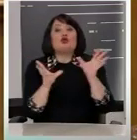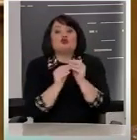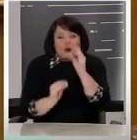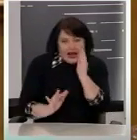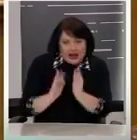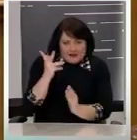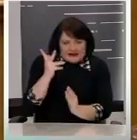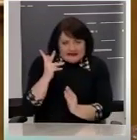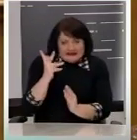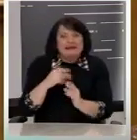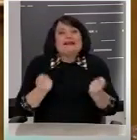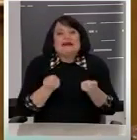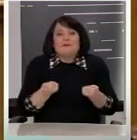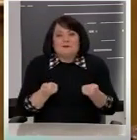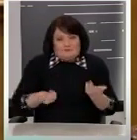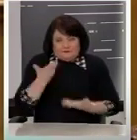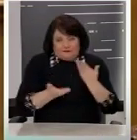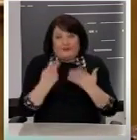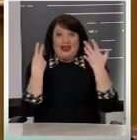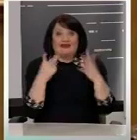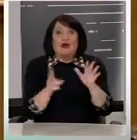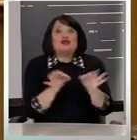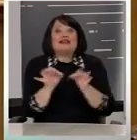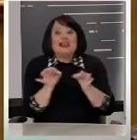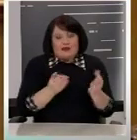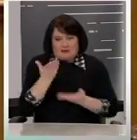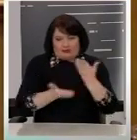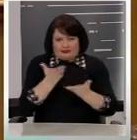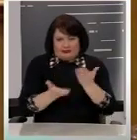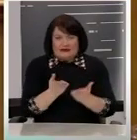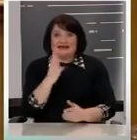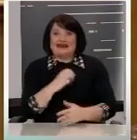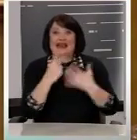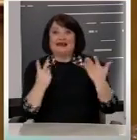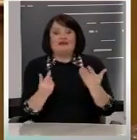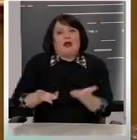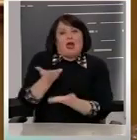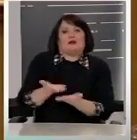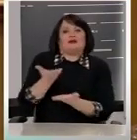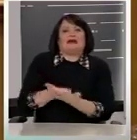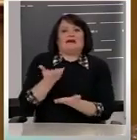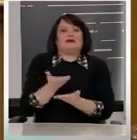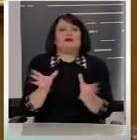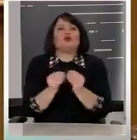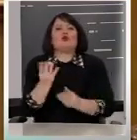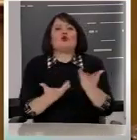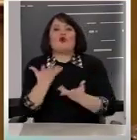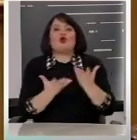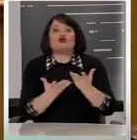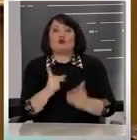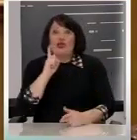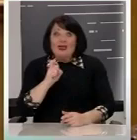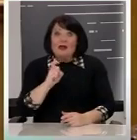όπου έχουν υποβληθεί πάνω από 700 σχέδια, υπάρχουν 47 αιτήσεις με προϋπολογισμό πάνω από